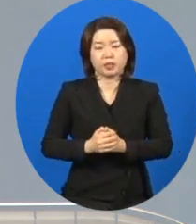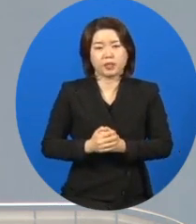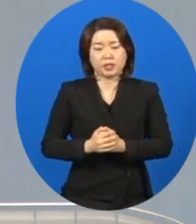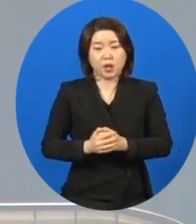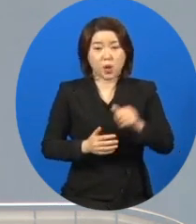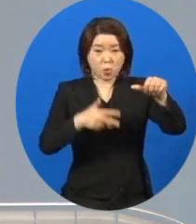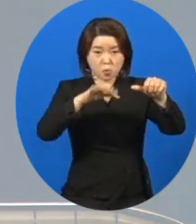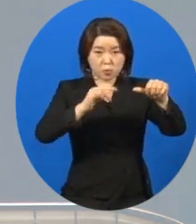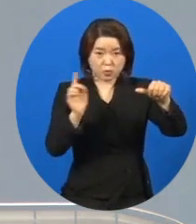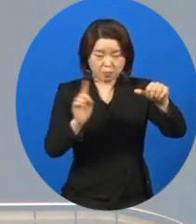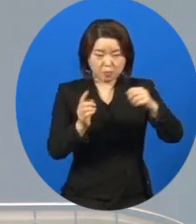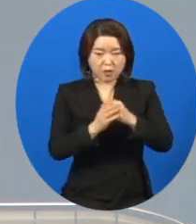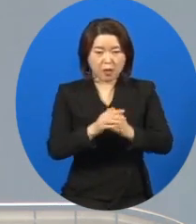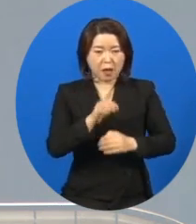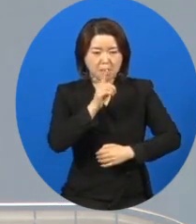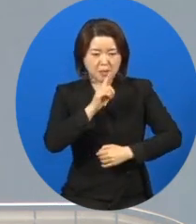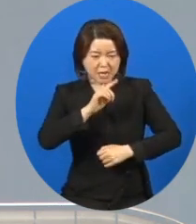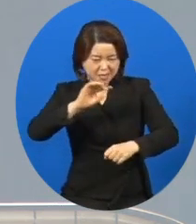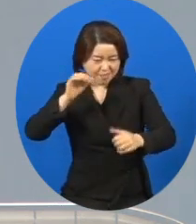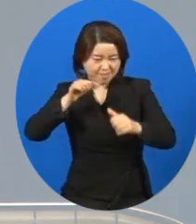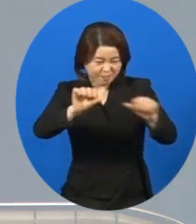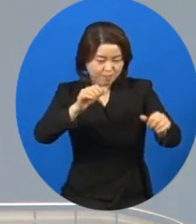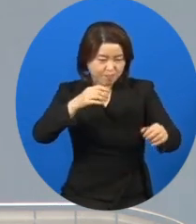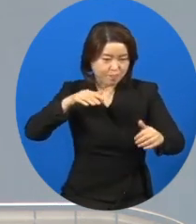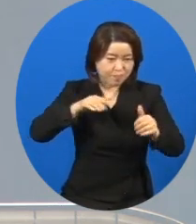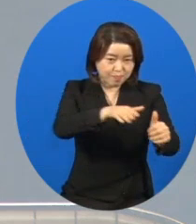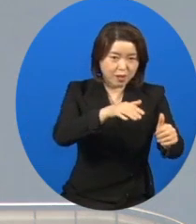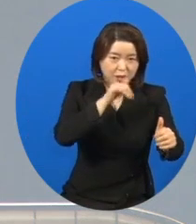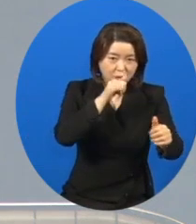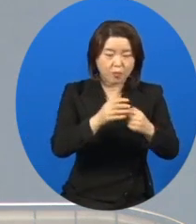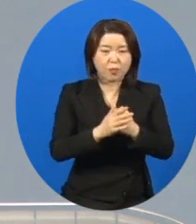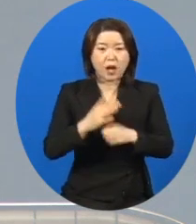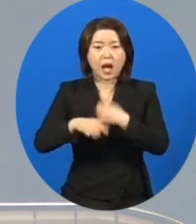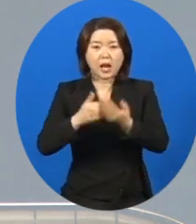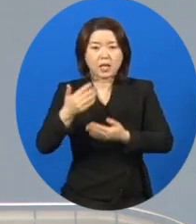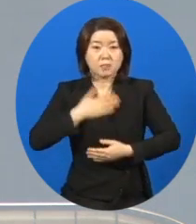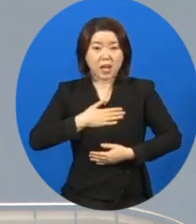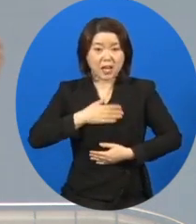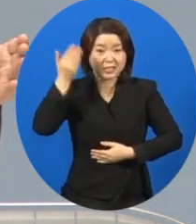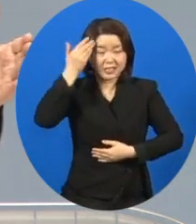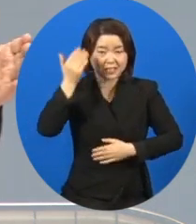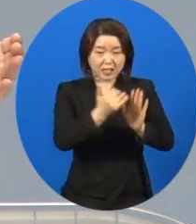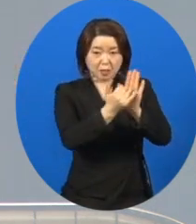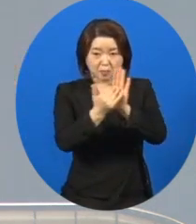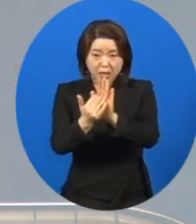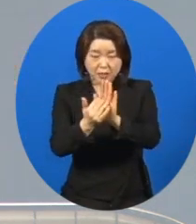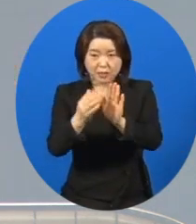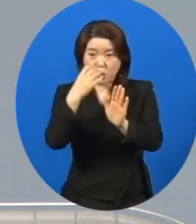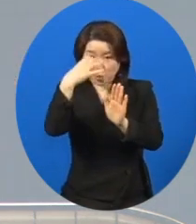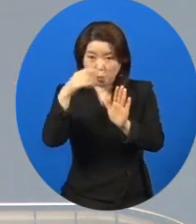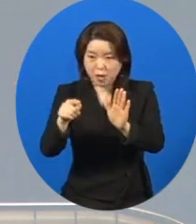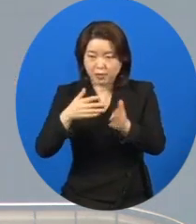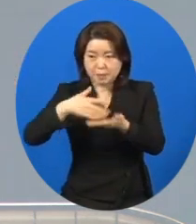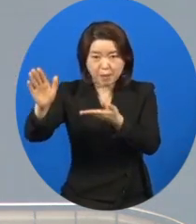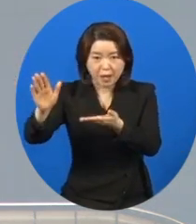5절에 보니까 궤변을 무찌르고 하나님을 아는 지식을 가로막는 모든 교만을 쳐부수고